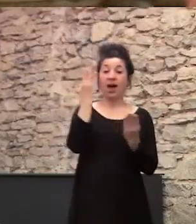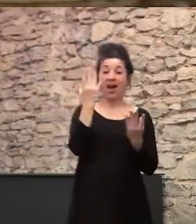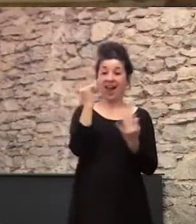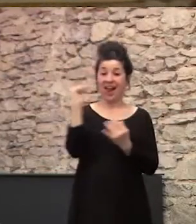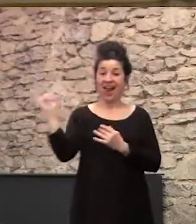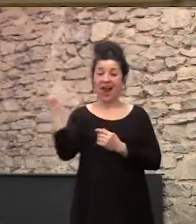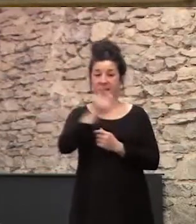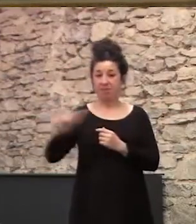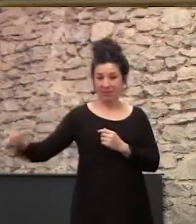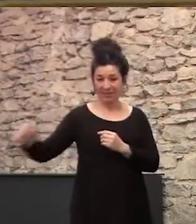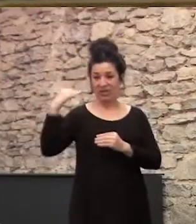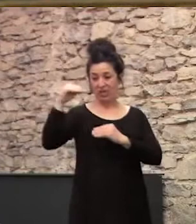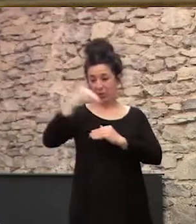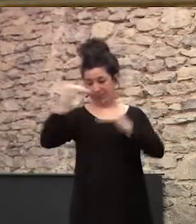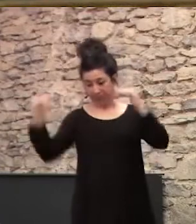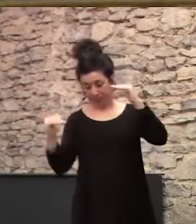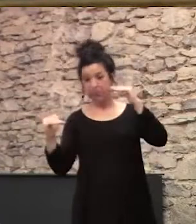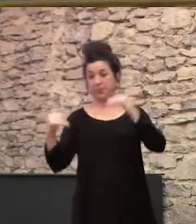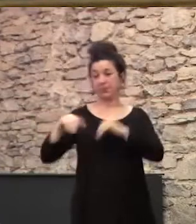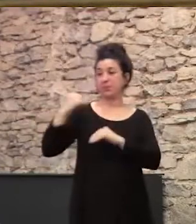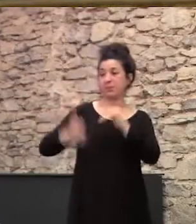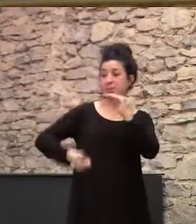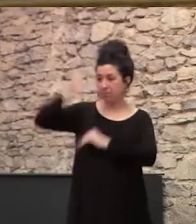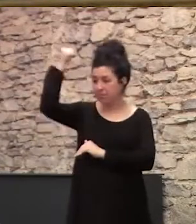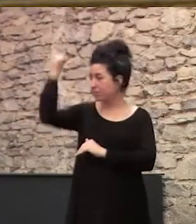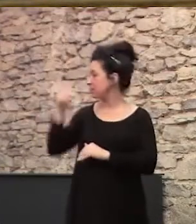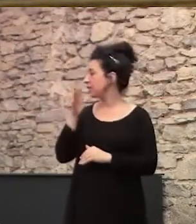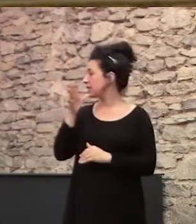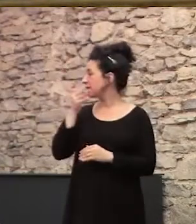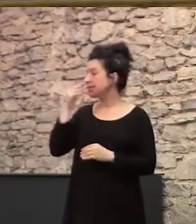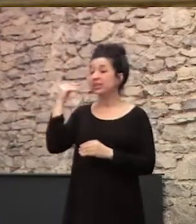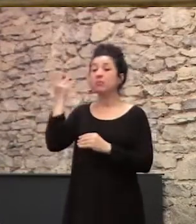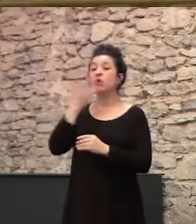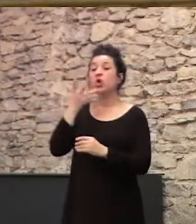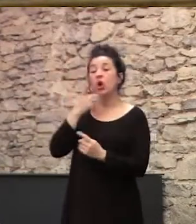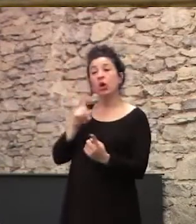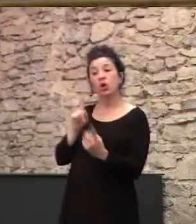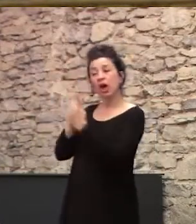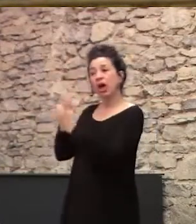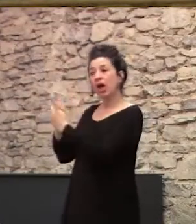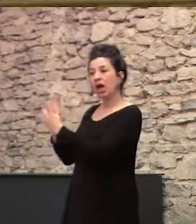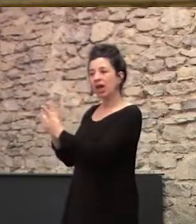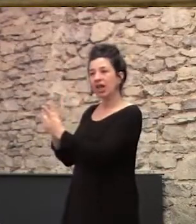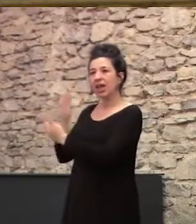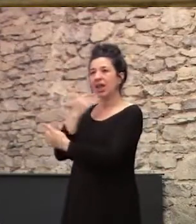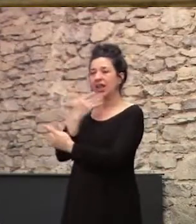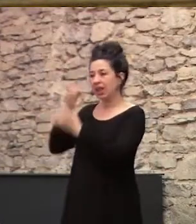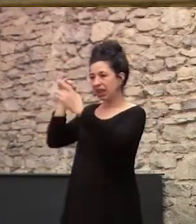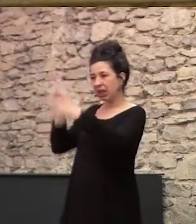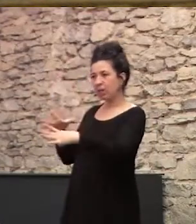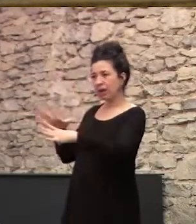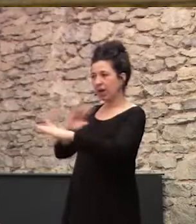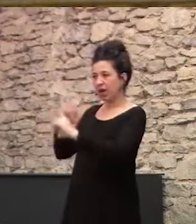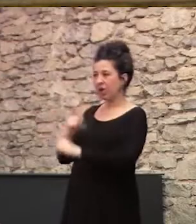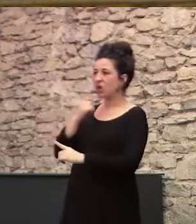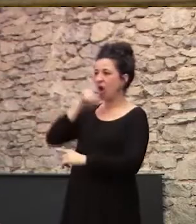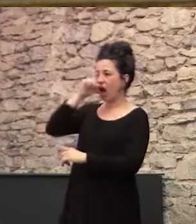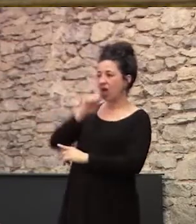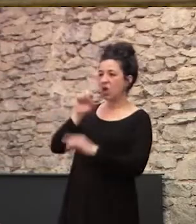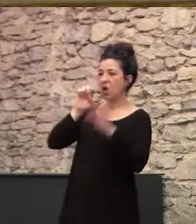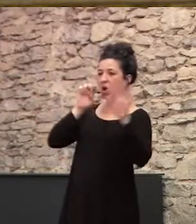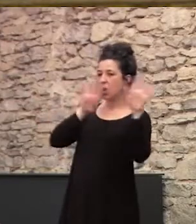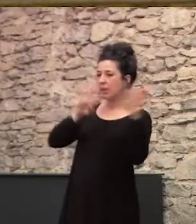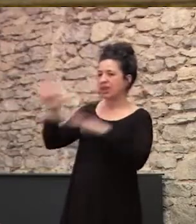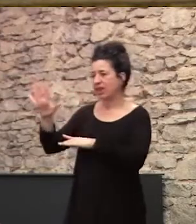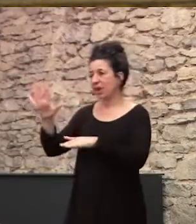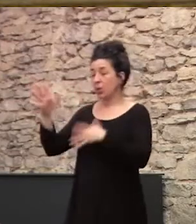ditzen hasi behar nahiz. Ose, bestela, ezagutzen da jendea petzen dira daikoa dira, eta zenate ez, ni nahiz, laro eta magostekoa. Edo berdin zaitu,